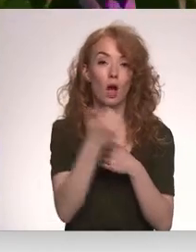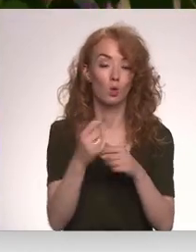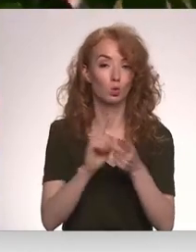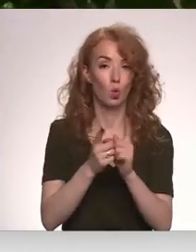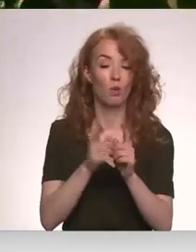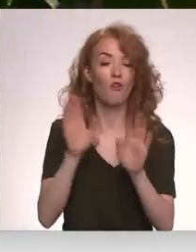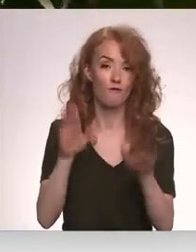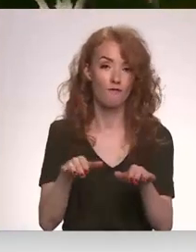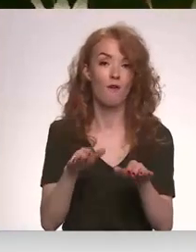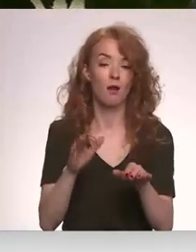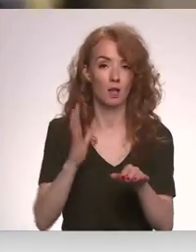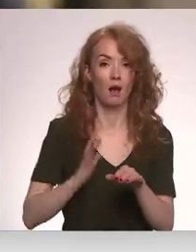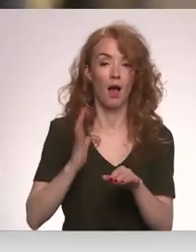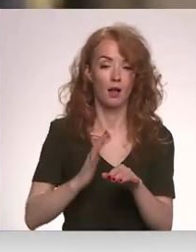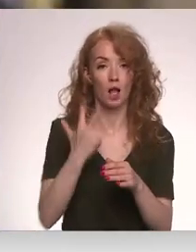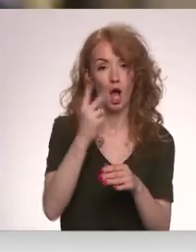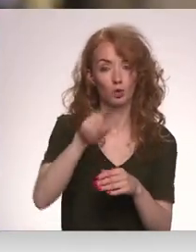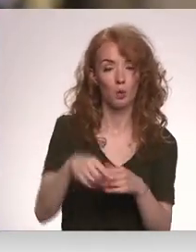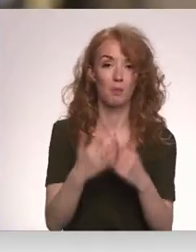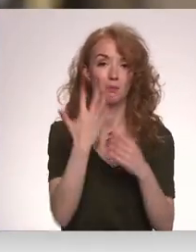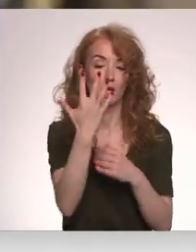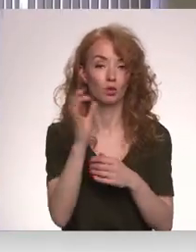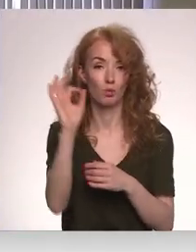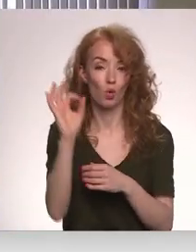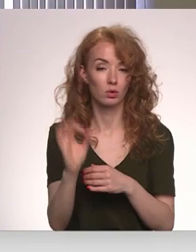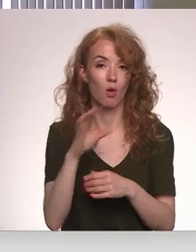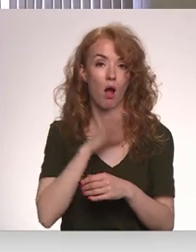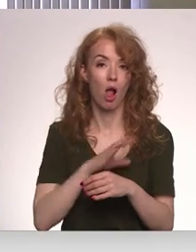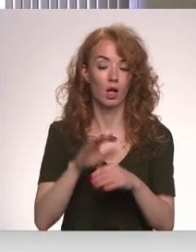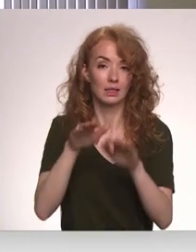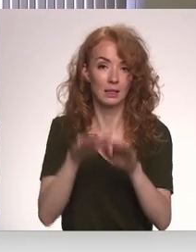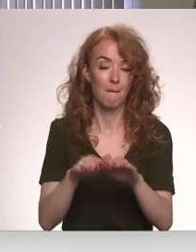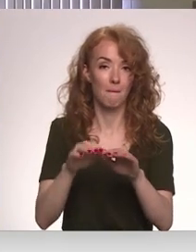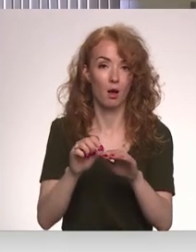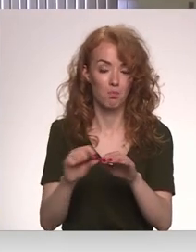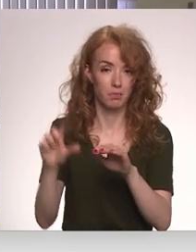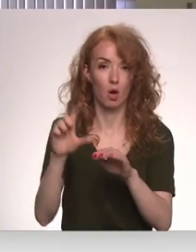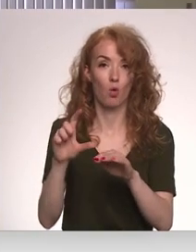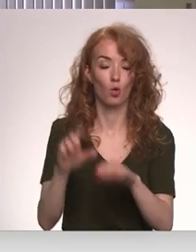skolotāji varēs rēķināties ar 8,5%